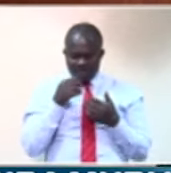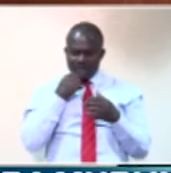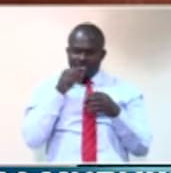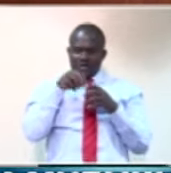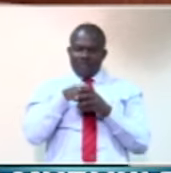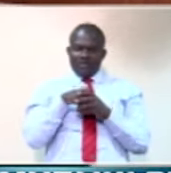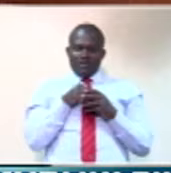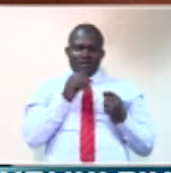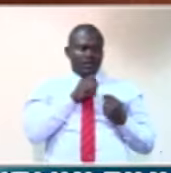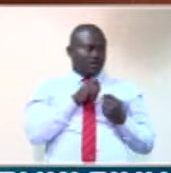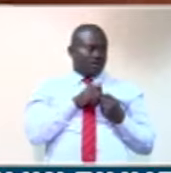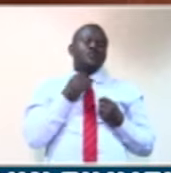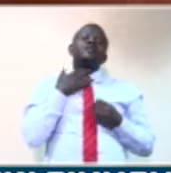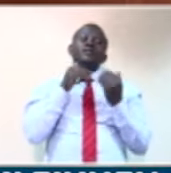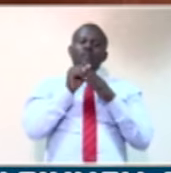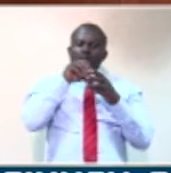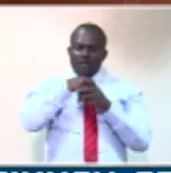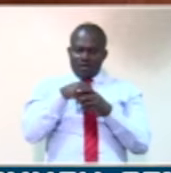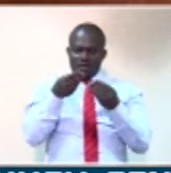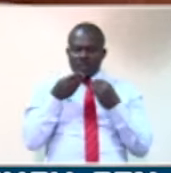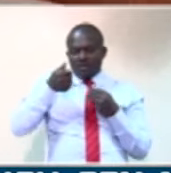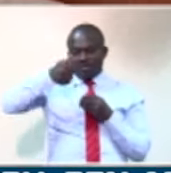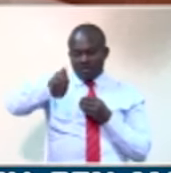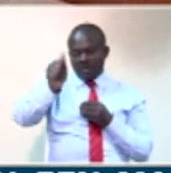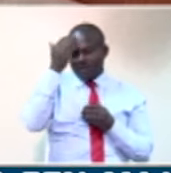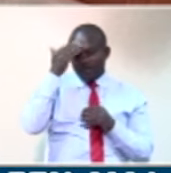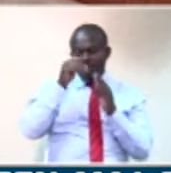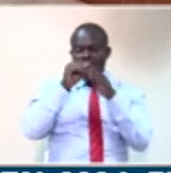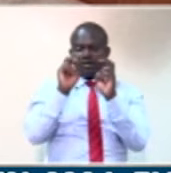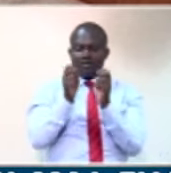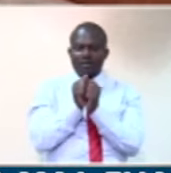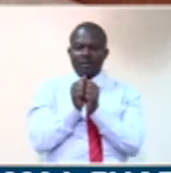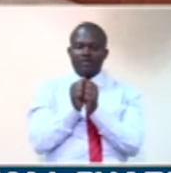abari bwabo bari wishiramo wihereza ubwawe kugira ngo